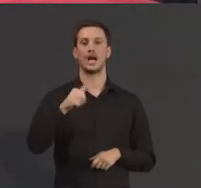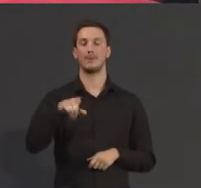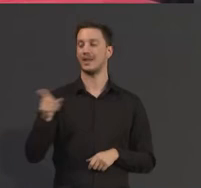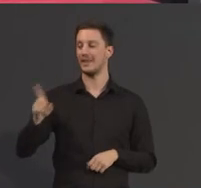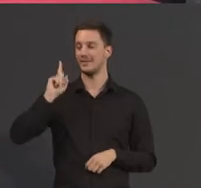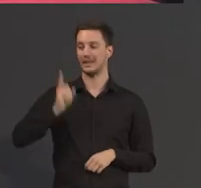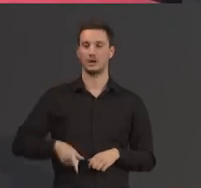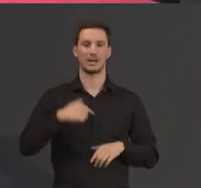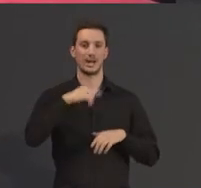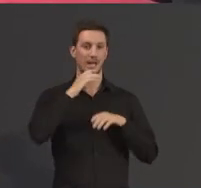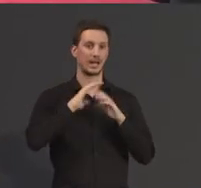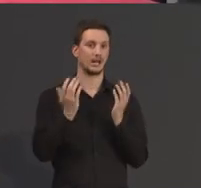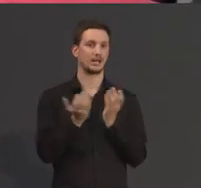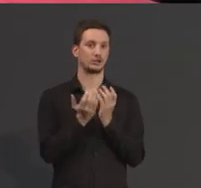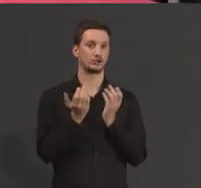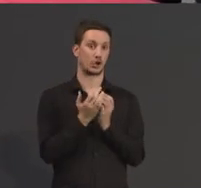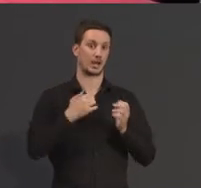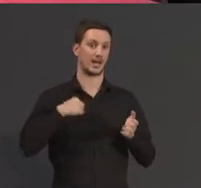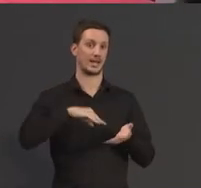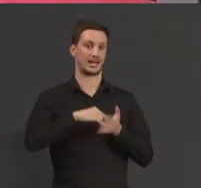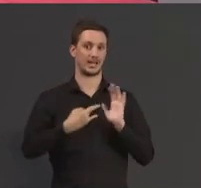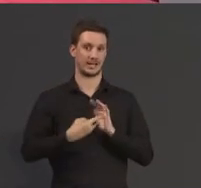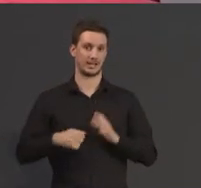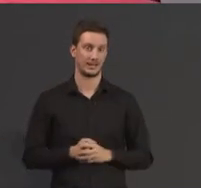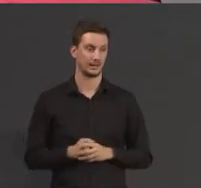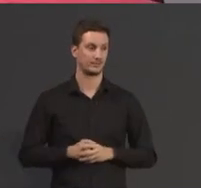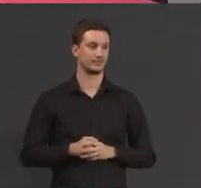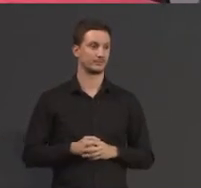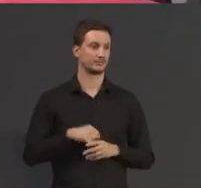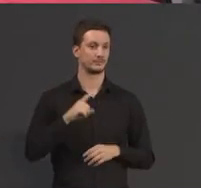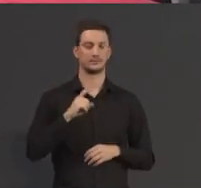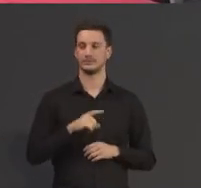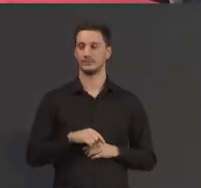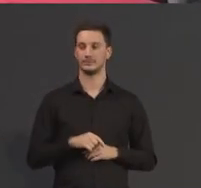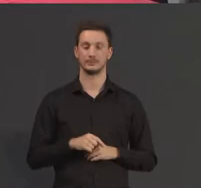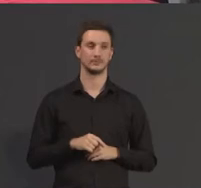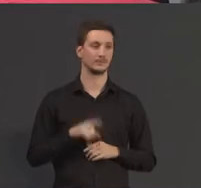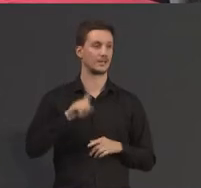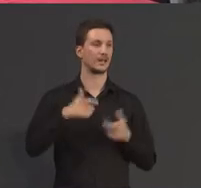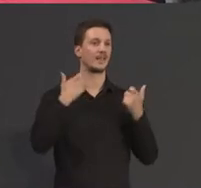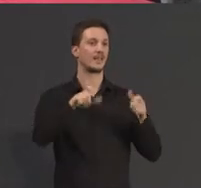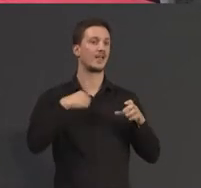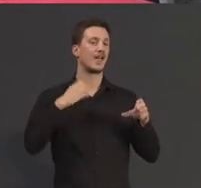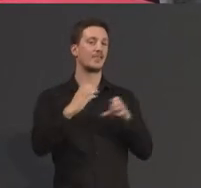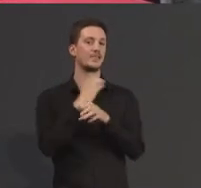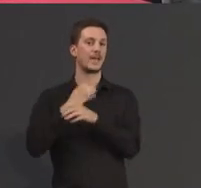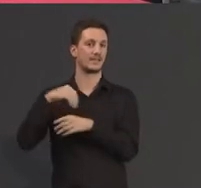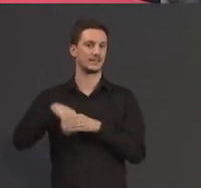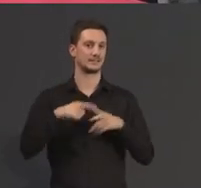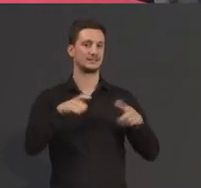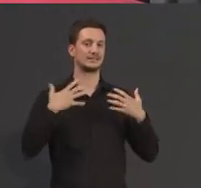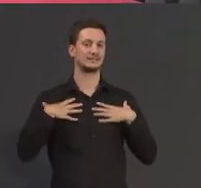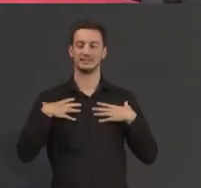de l'Escola d'Enginyeria, i Quim Gea, degà de la Facultat de Ciències de la